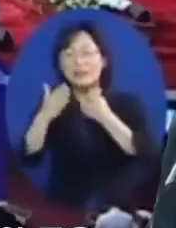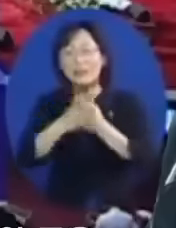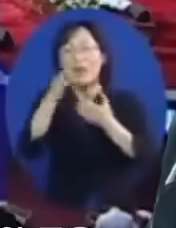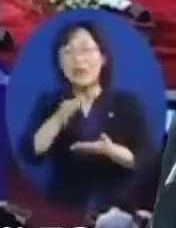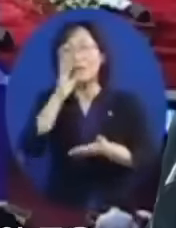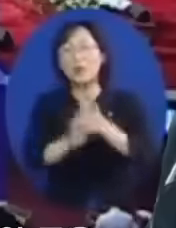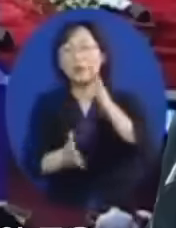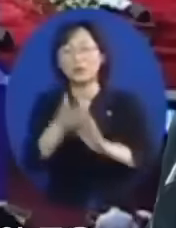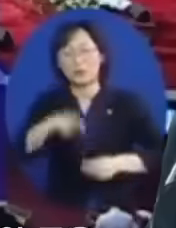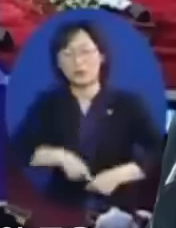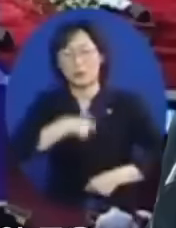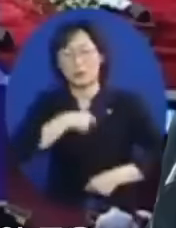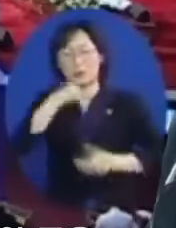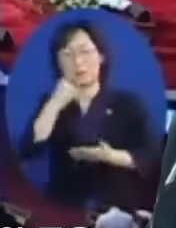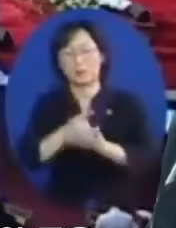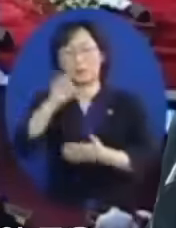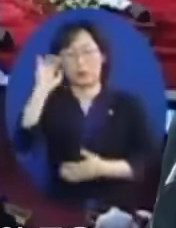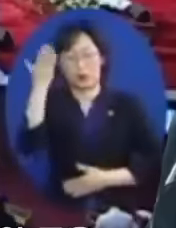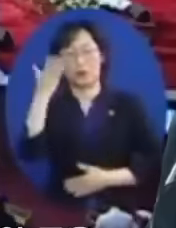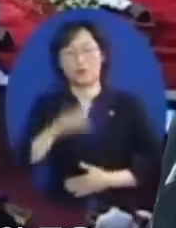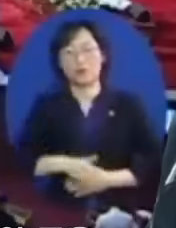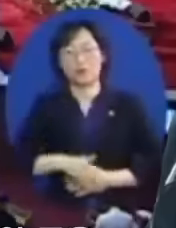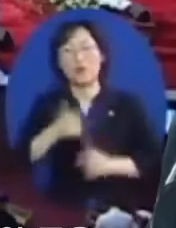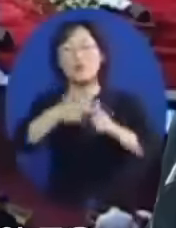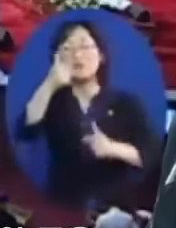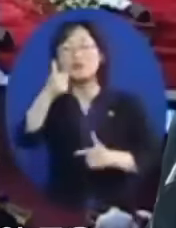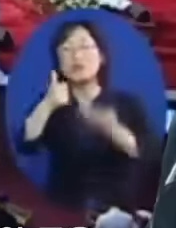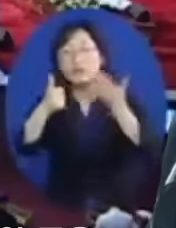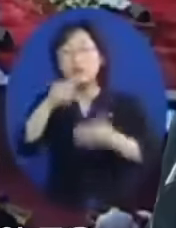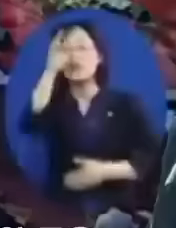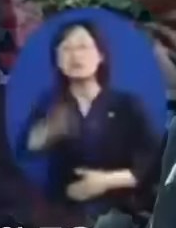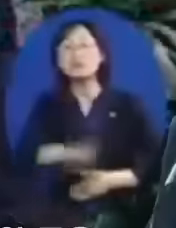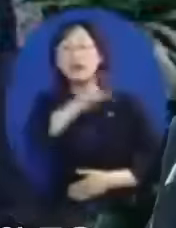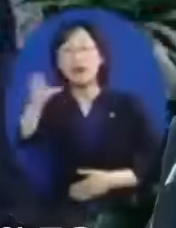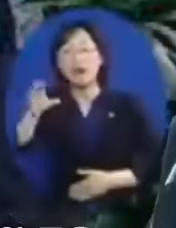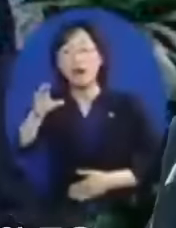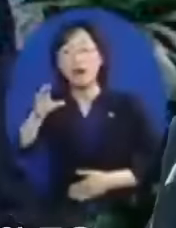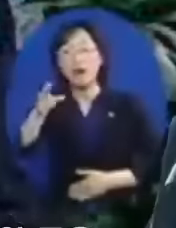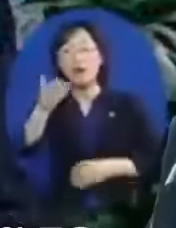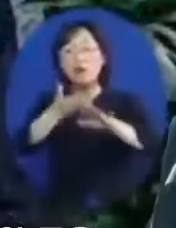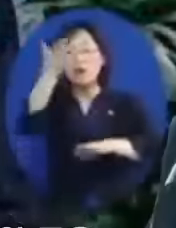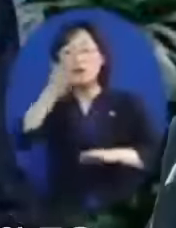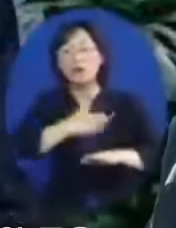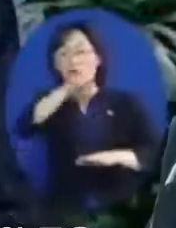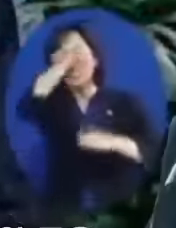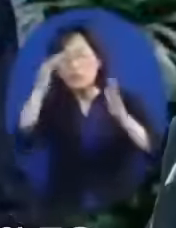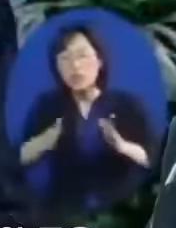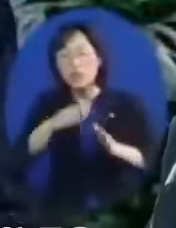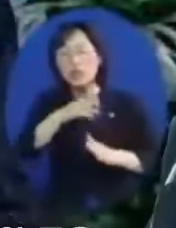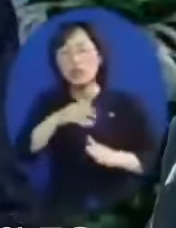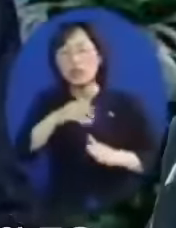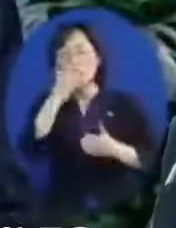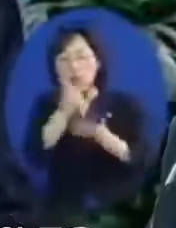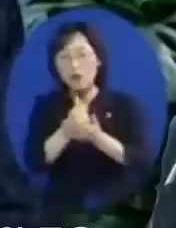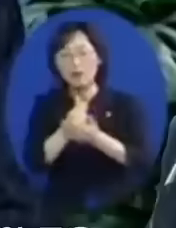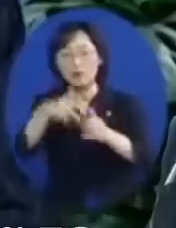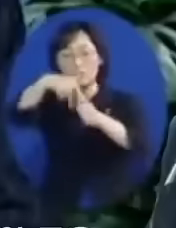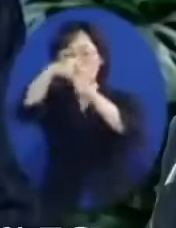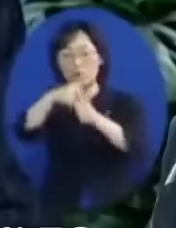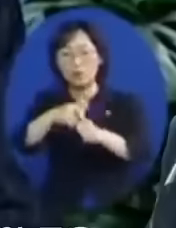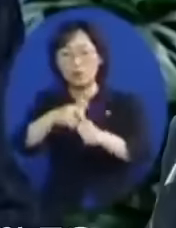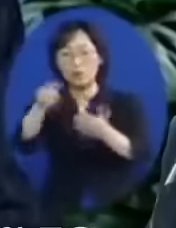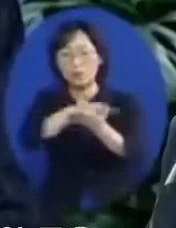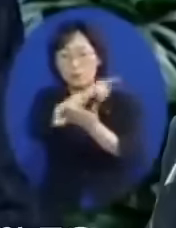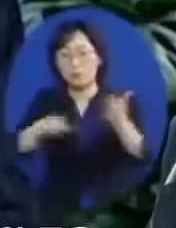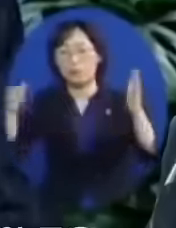의롭다함을 얻은 자가 되었나니라. 예수님께서 십자가에서 나의 일생의 죄를 짊어지고 빚을 갚음으로 우리는